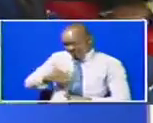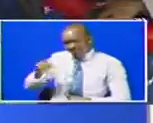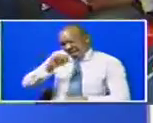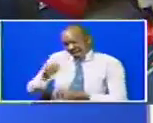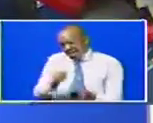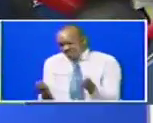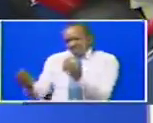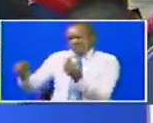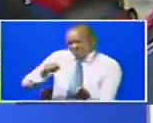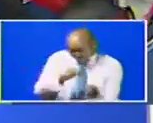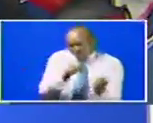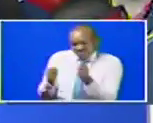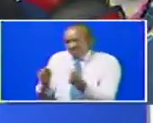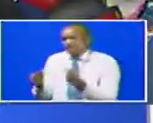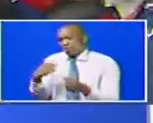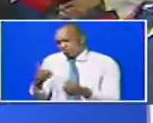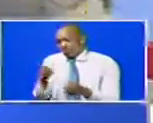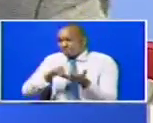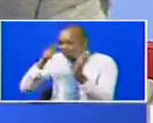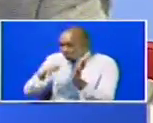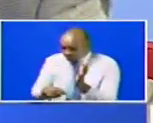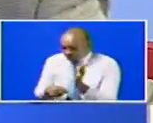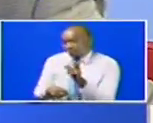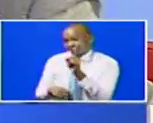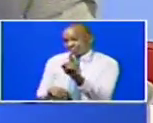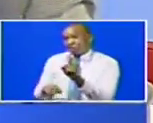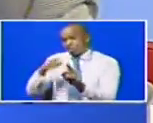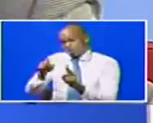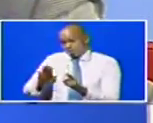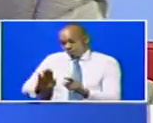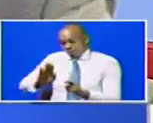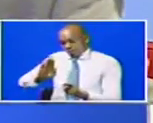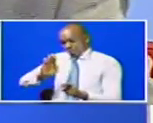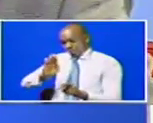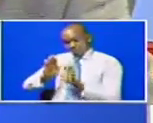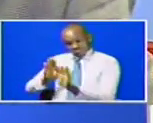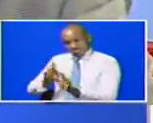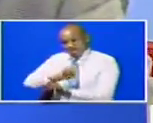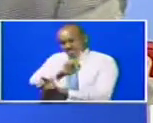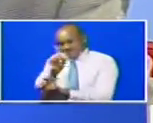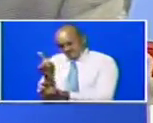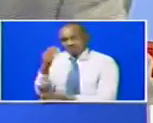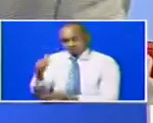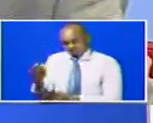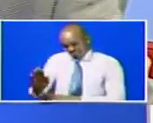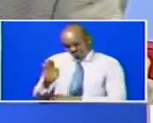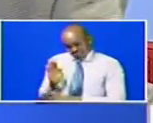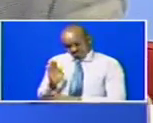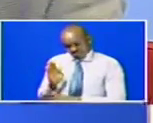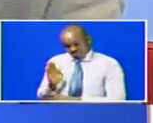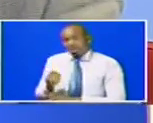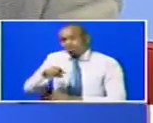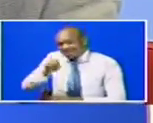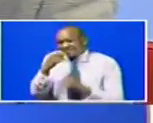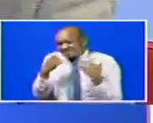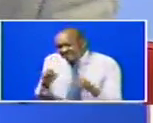inateleza na kidogo utapoteza mwendo, ina maana kwamba kitu cha kwanza, achilia mafuta. Again, hiyo ni kama itakuwa kama brake failure. Alafu kitu cha pili,